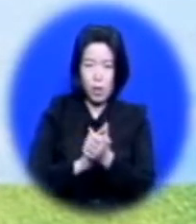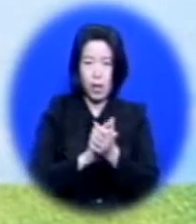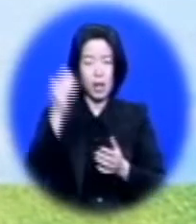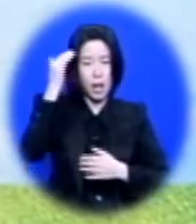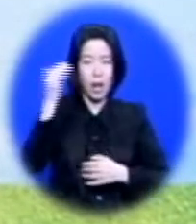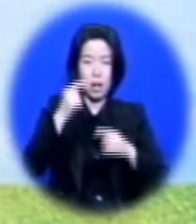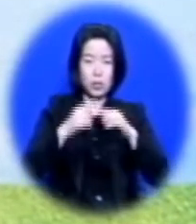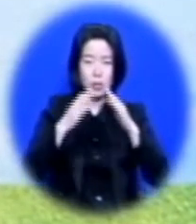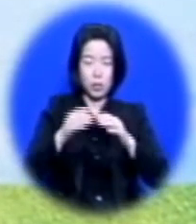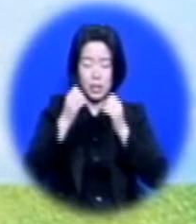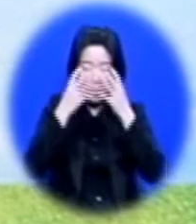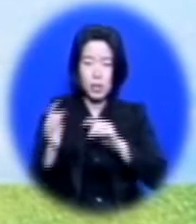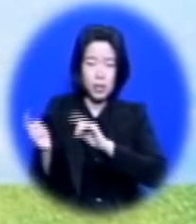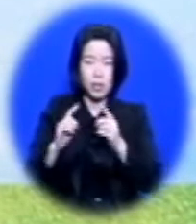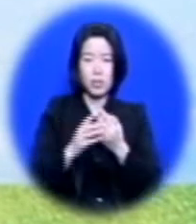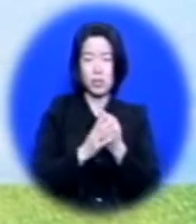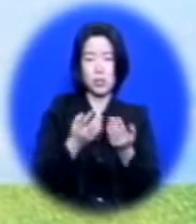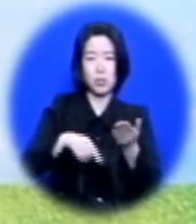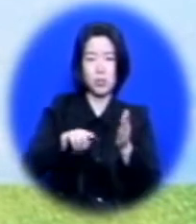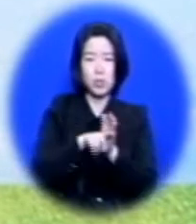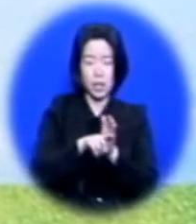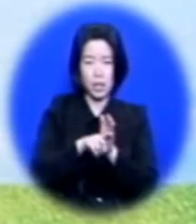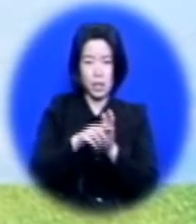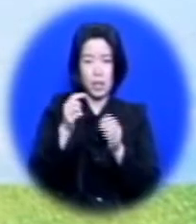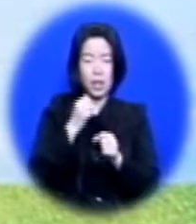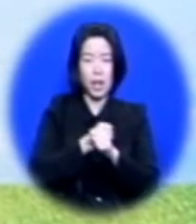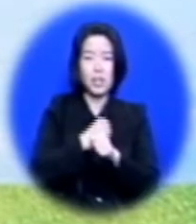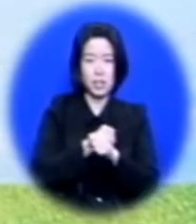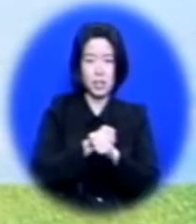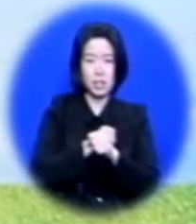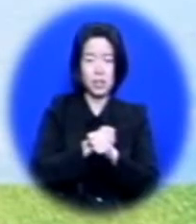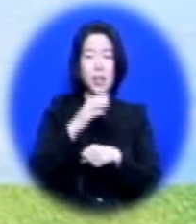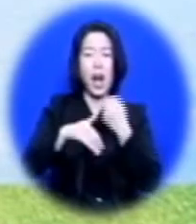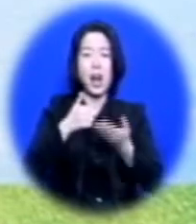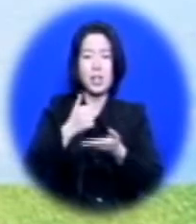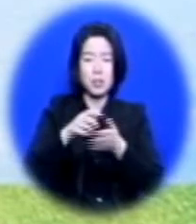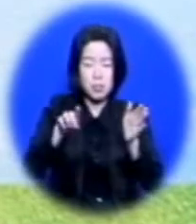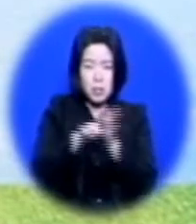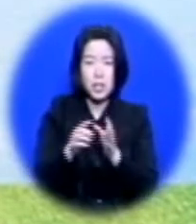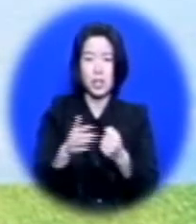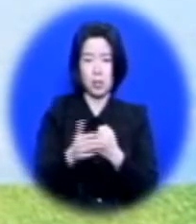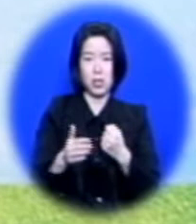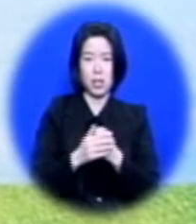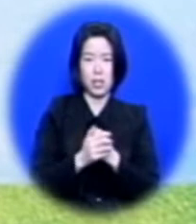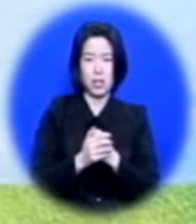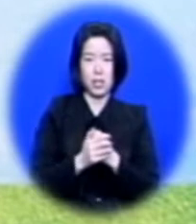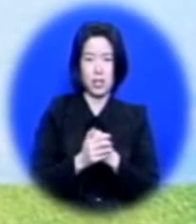부흥을 기도하는 이유가 우리는 하나님의 자면 입니다 하나님을 믿으니까